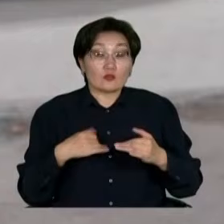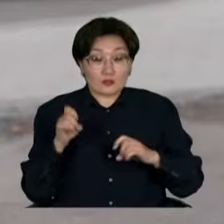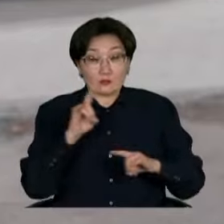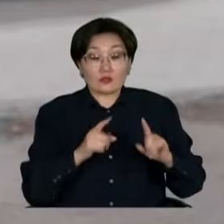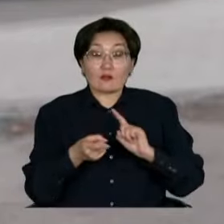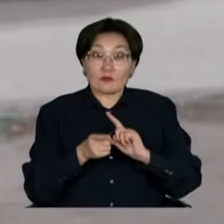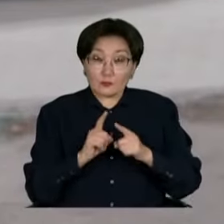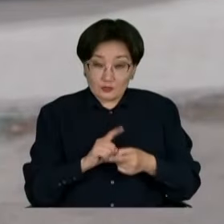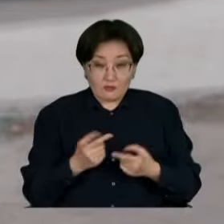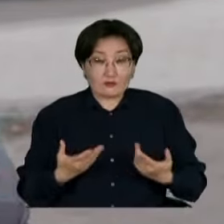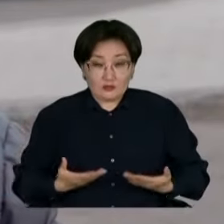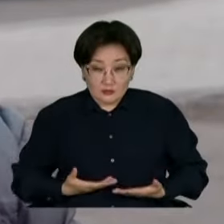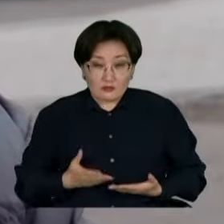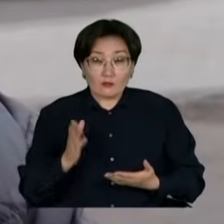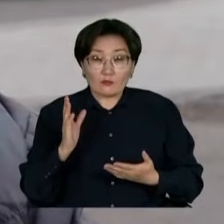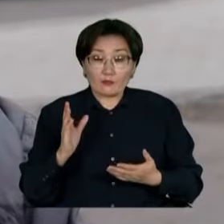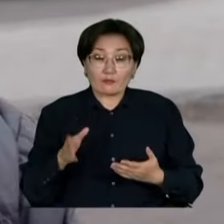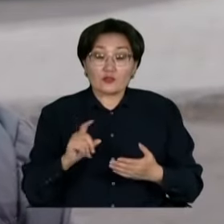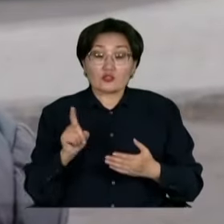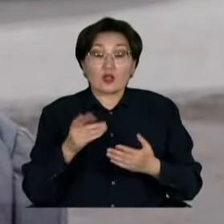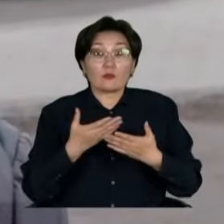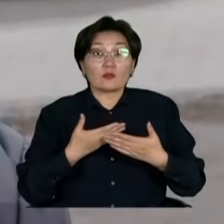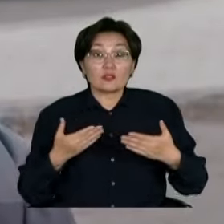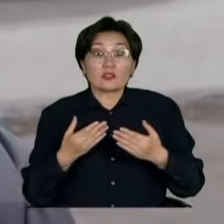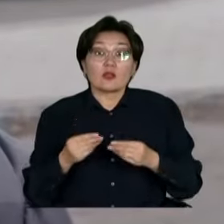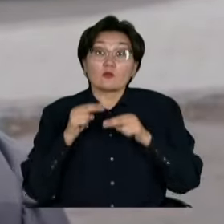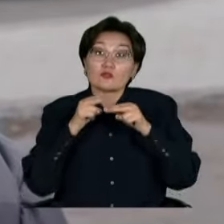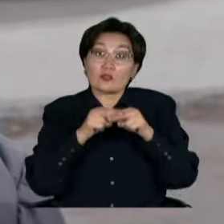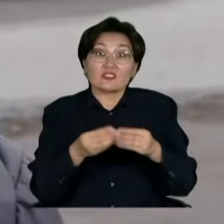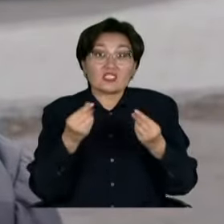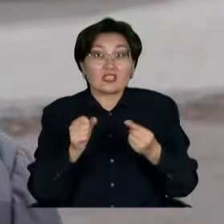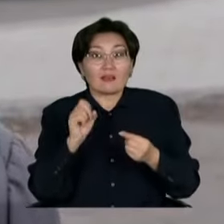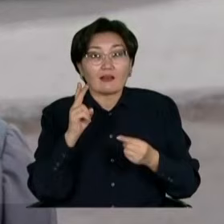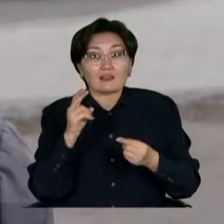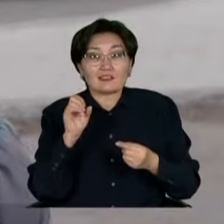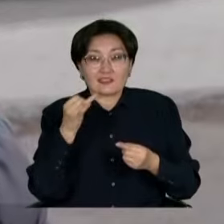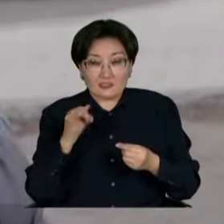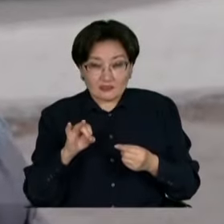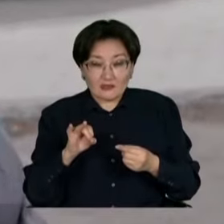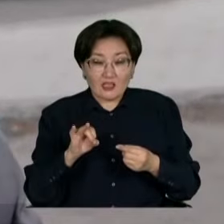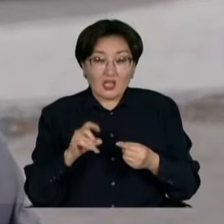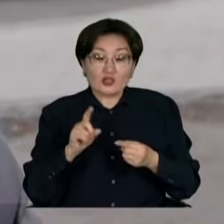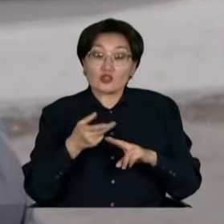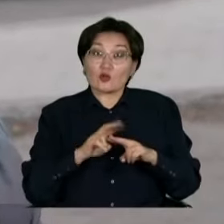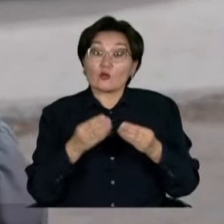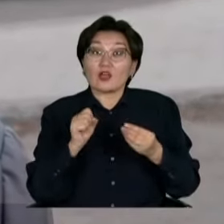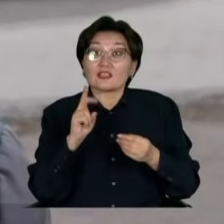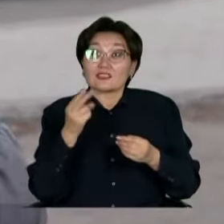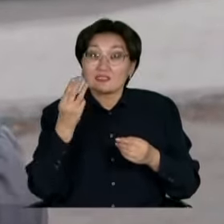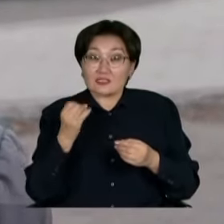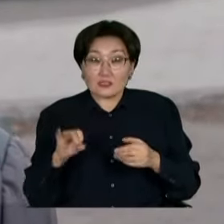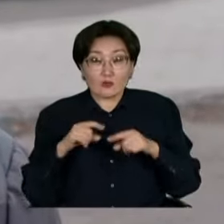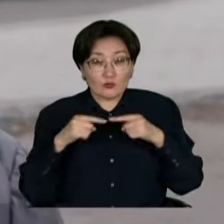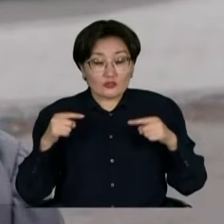воплотимо в жизнь, что мы вкладываем деньги в акции, вот, что эти акции на